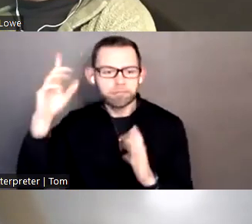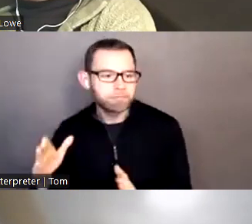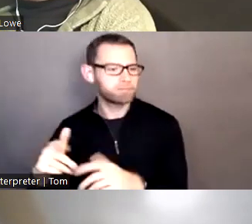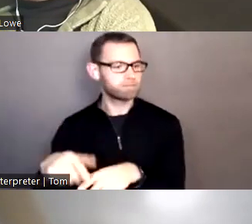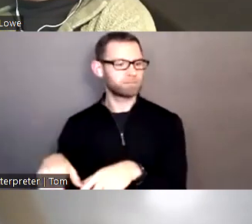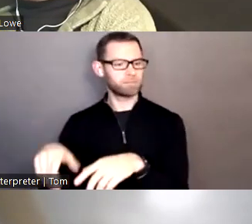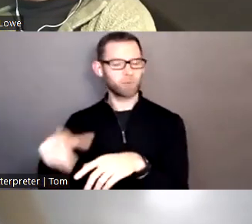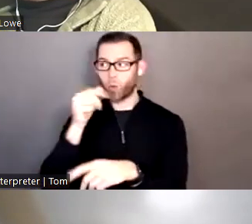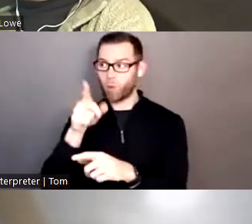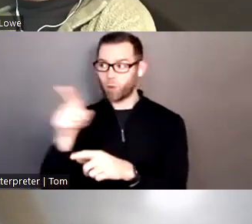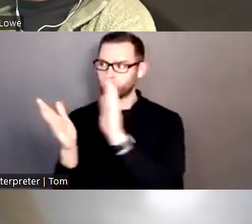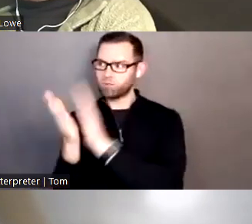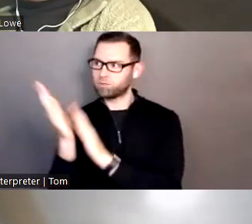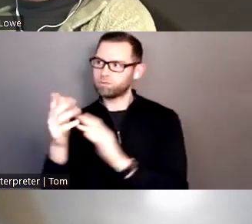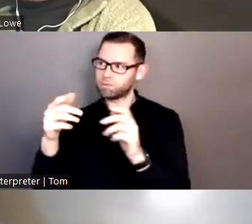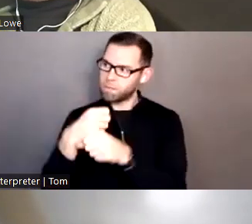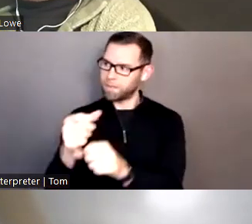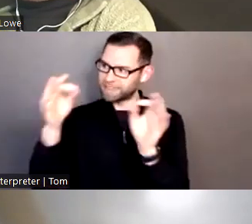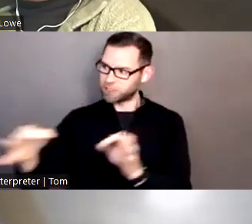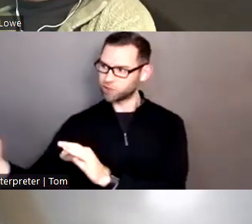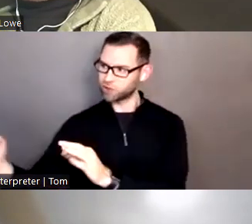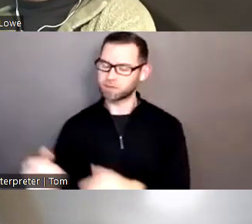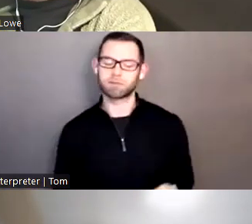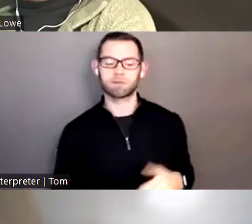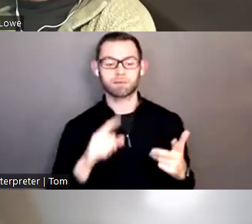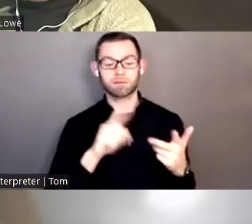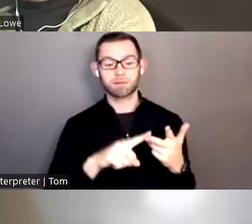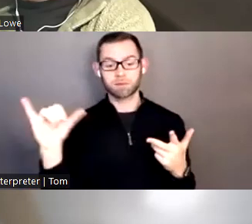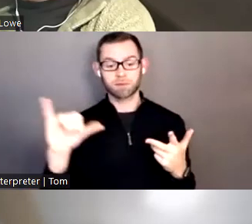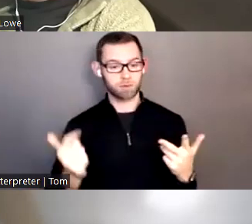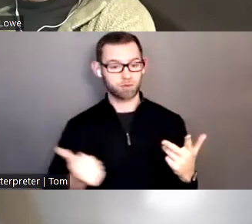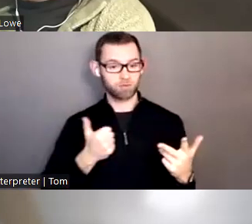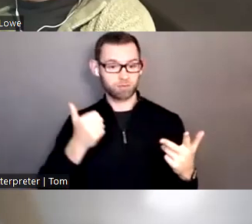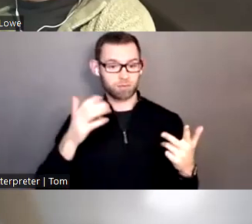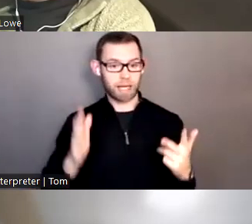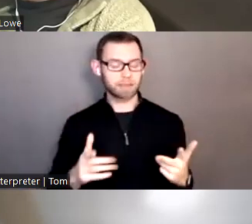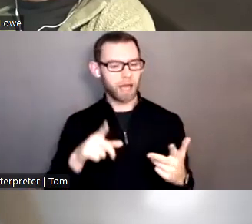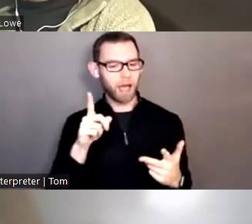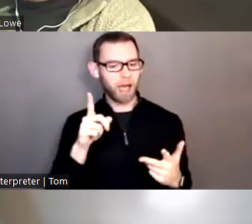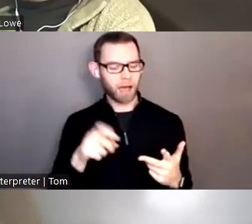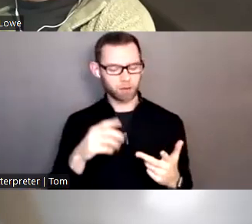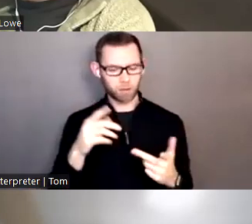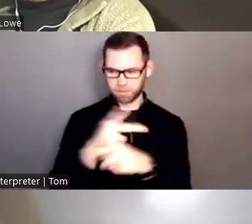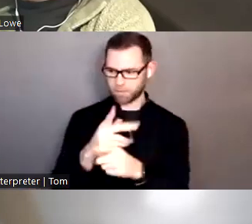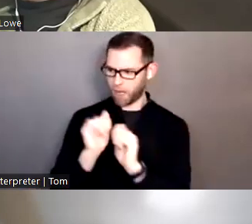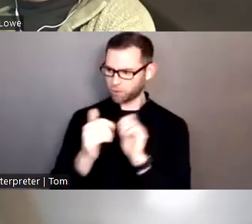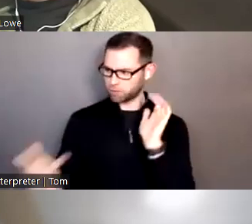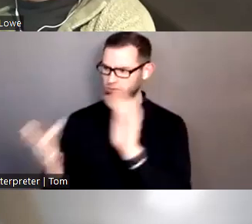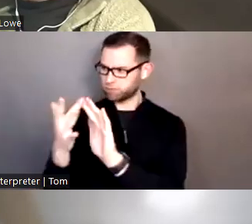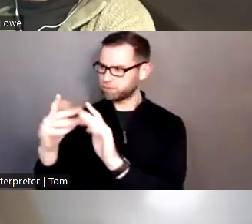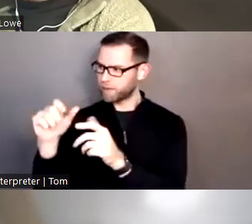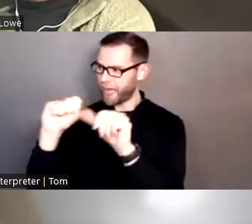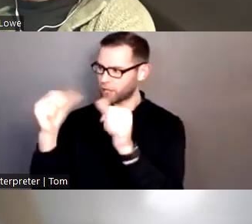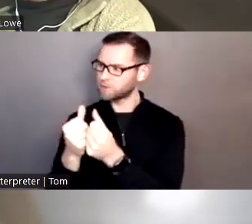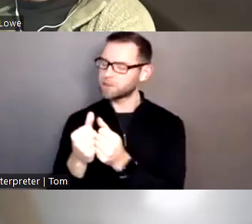de décisions qu'a prendre et doit avoir une meilleure façon pour agence capable communauté ensemble avec les